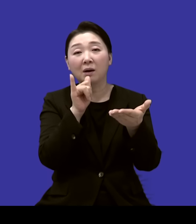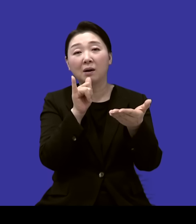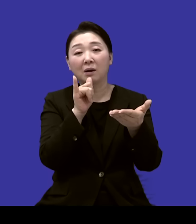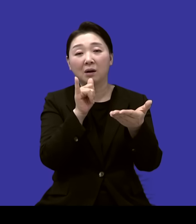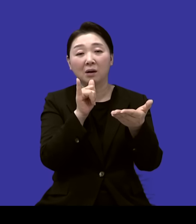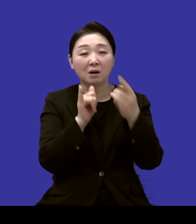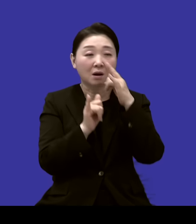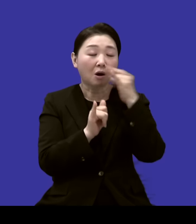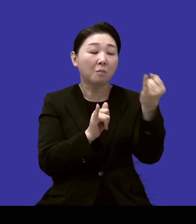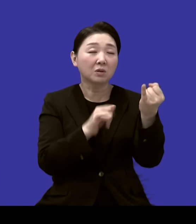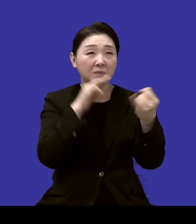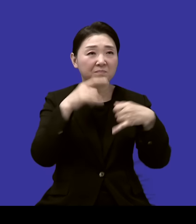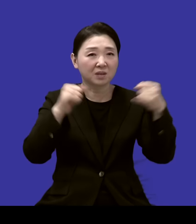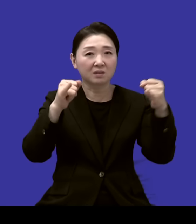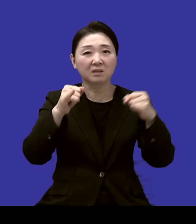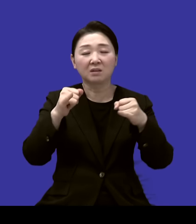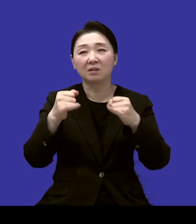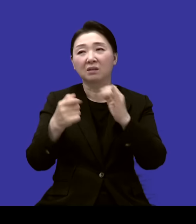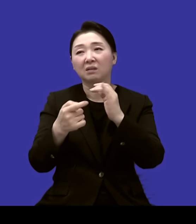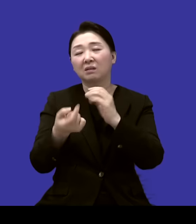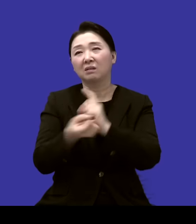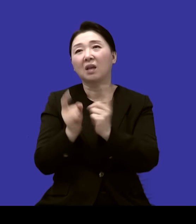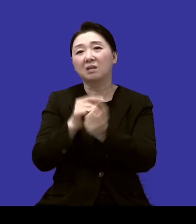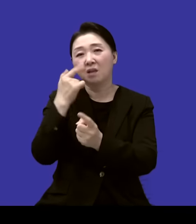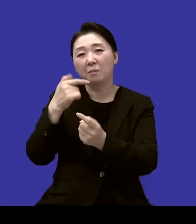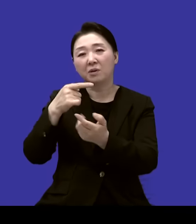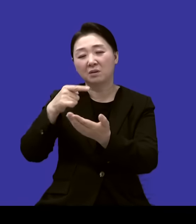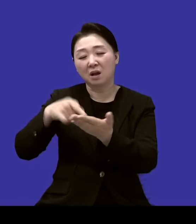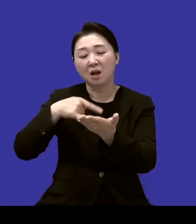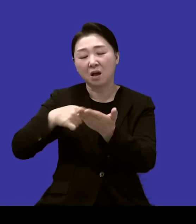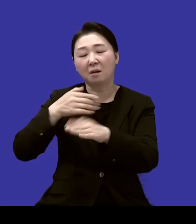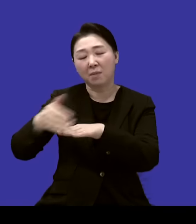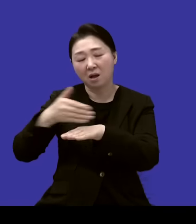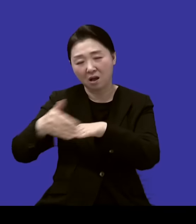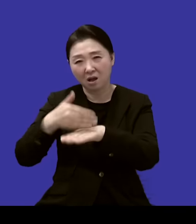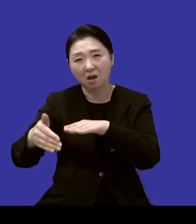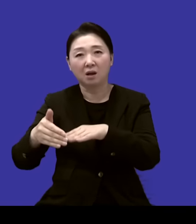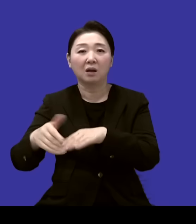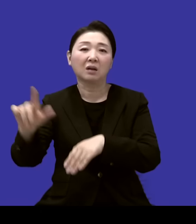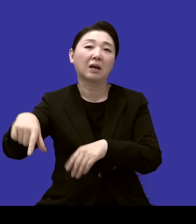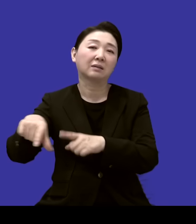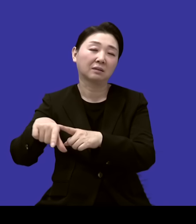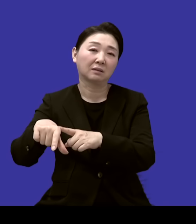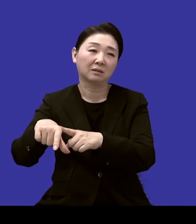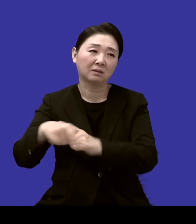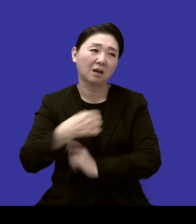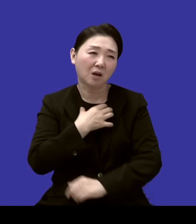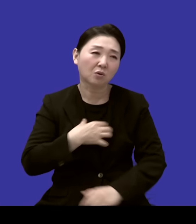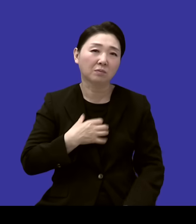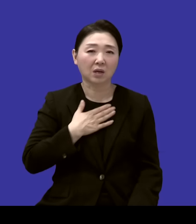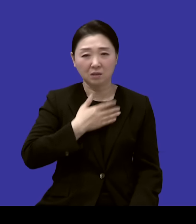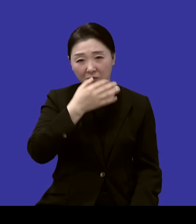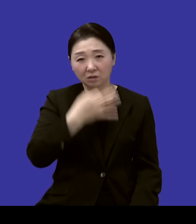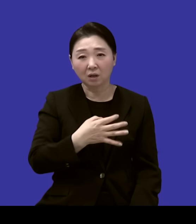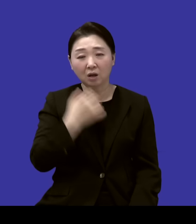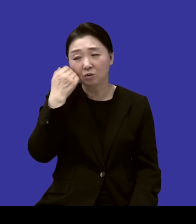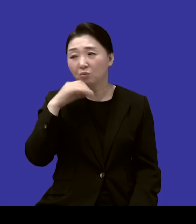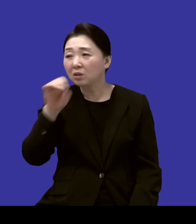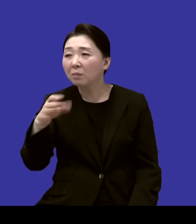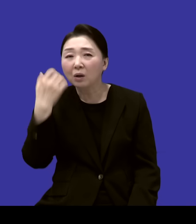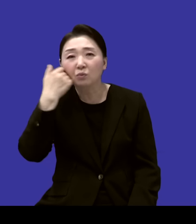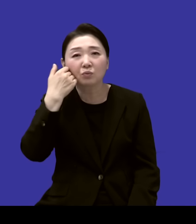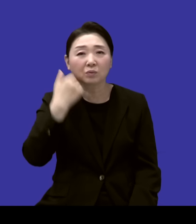그 어머니의 빚을 대신 갚아주고 계셨던 거예요. 카드로 끊어서. 그래서 너무 괴롭다고, 나 너무 힘들다고, 누구한테 말해야